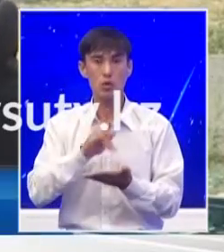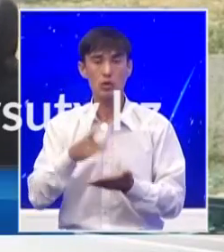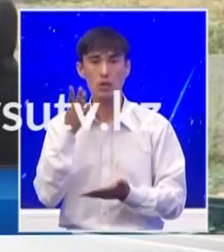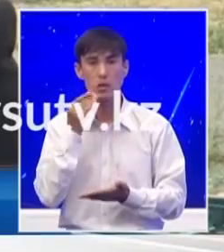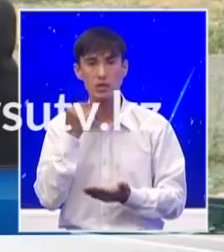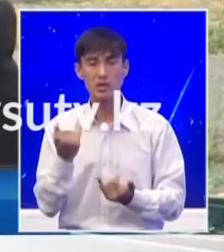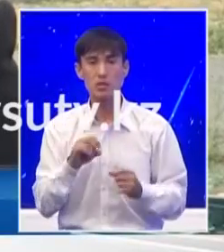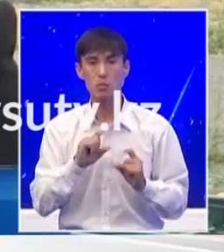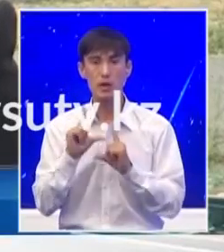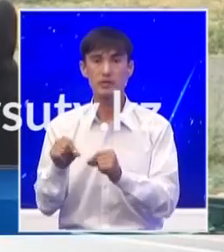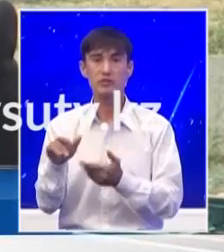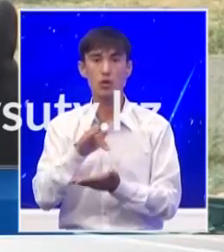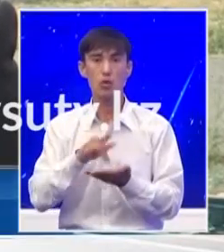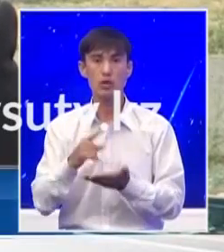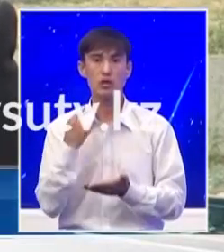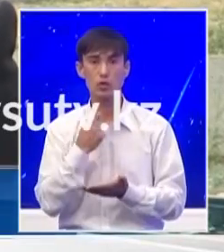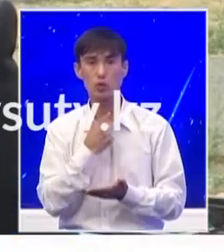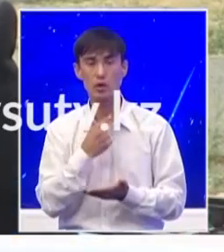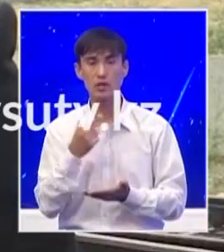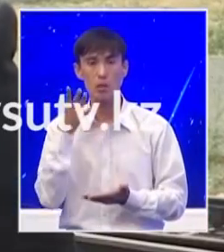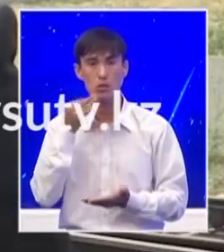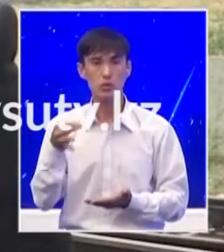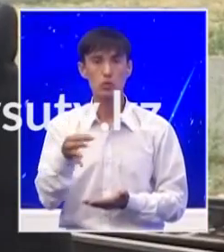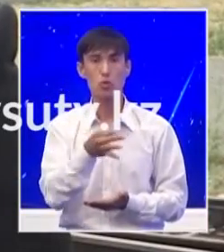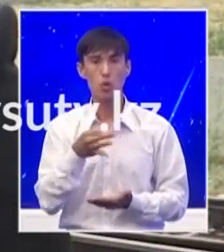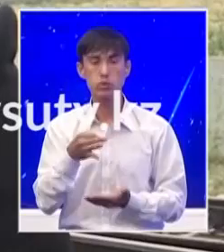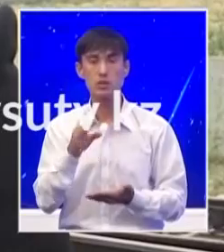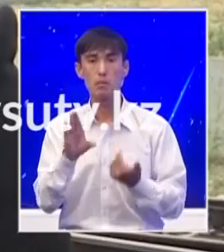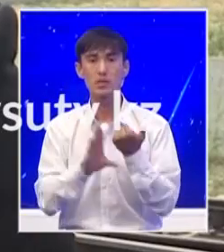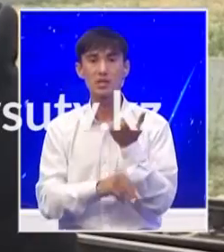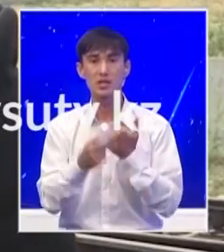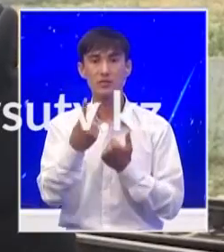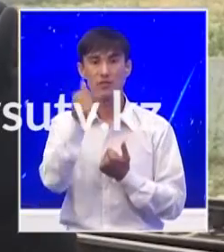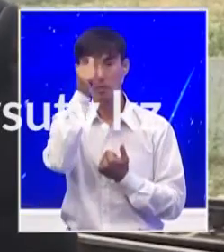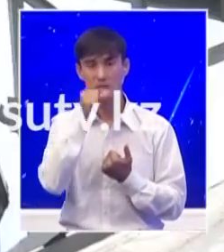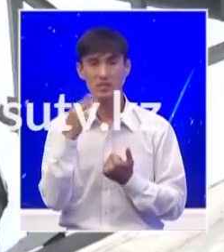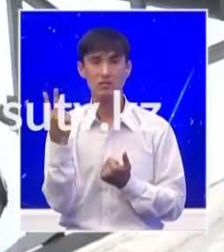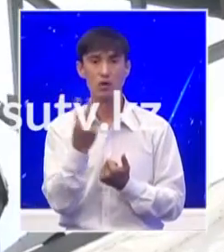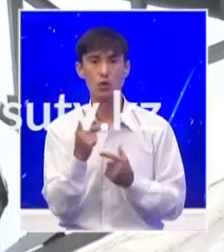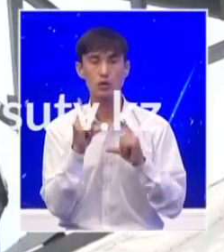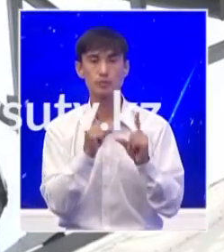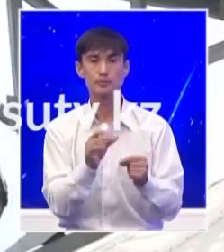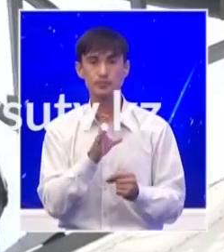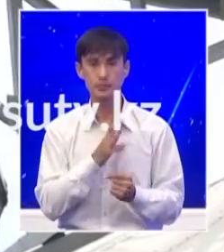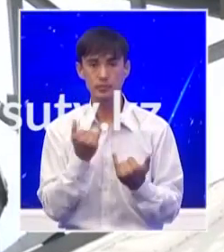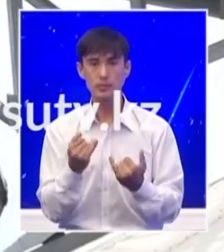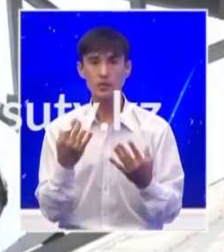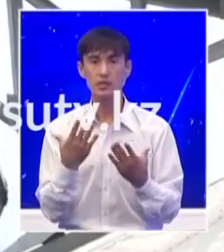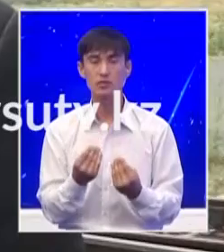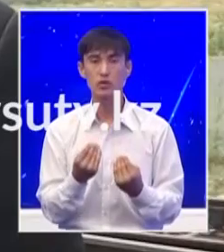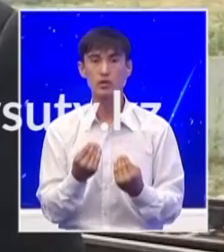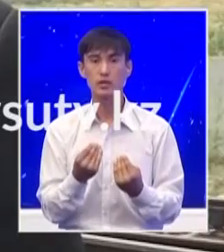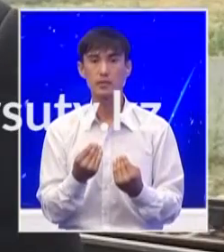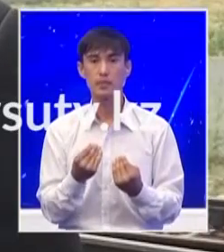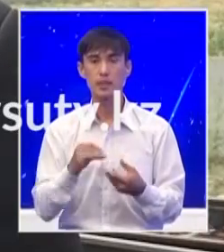Наша поездка уже в город Талдыкурган и Алматинскую область за последние 2 месяца, это уже второй раз. И сейчас мы сегодня как раз